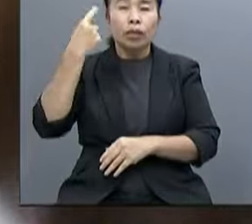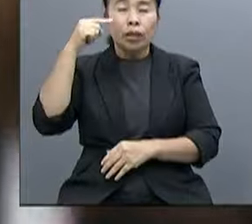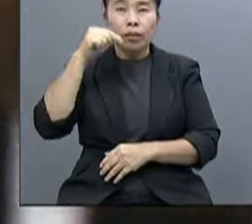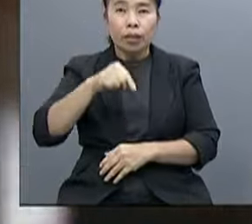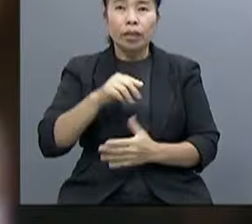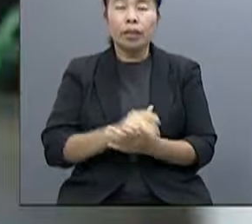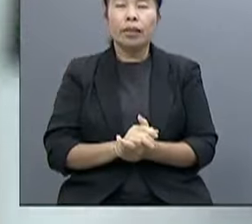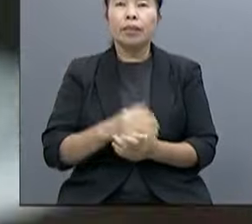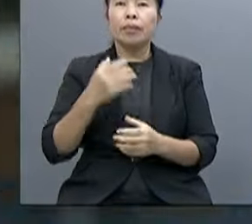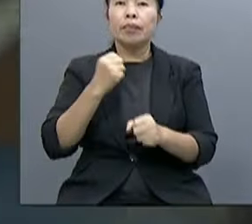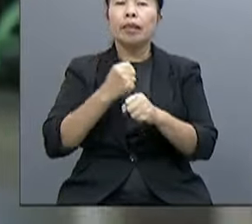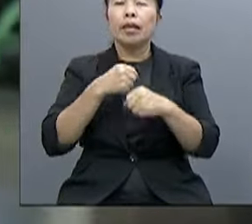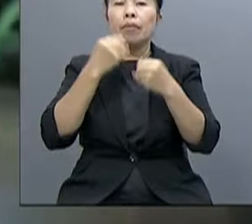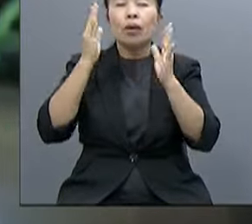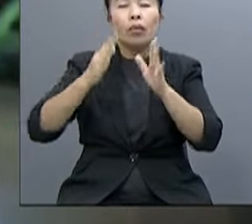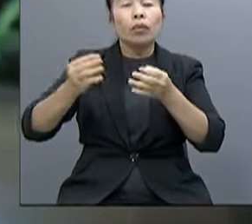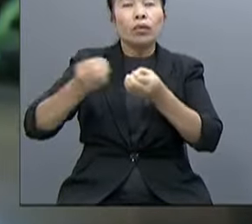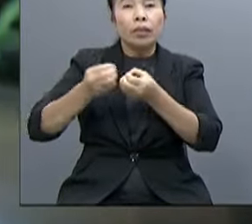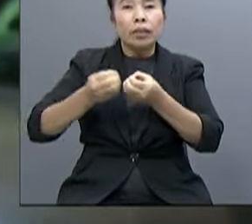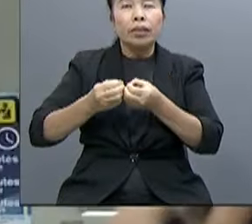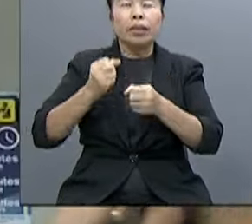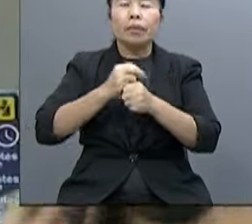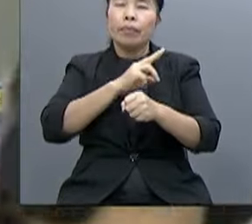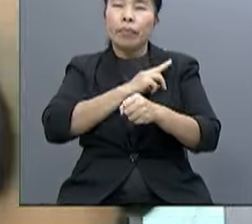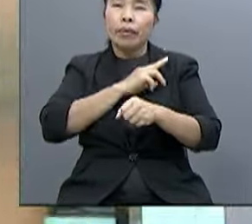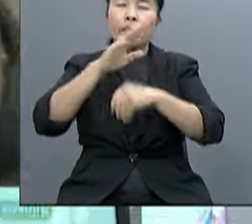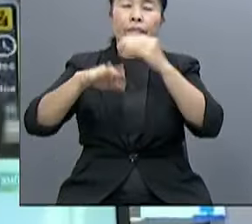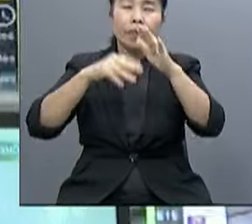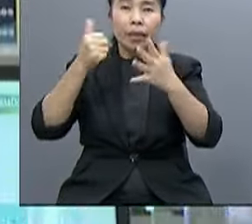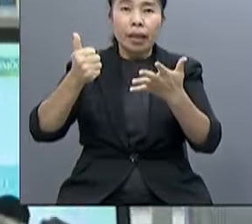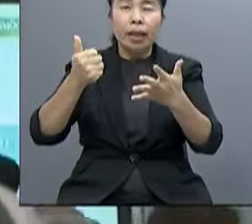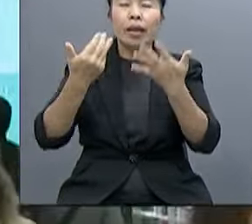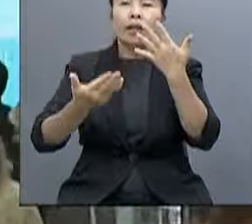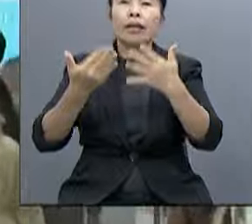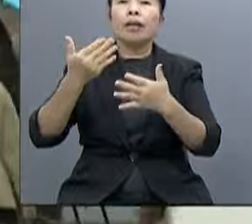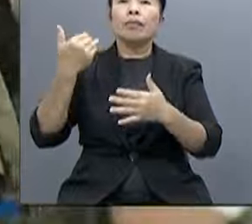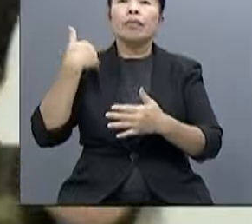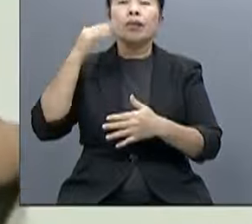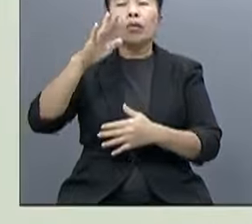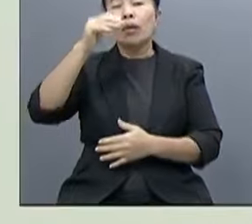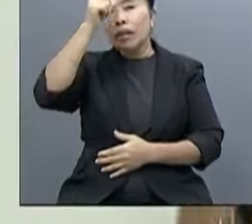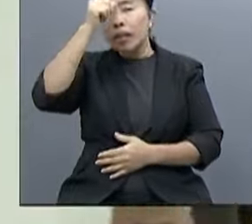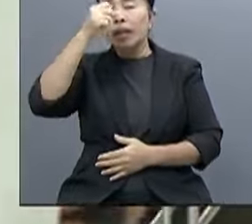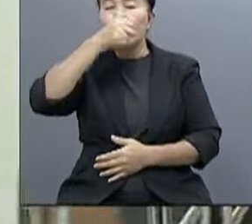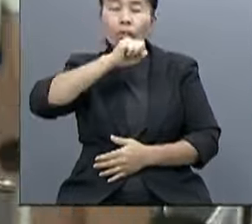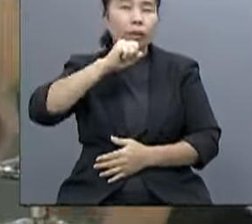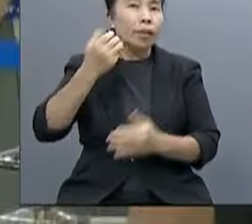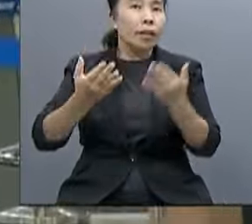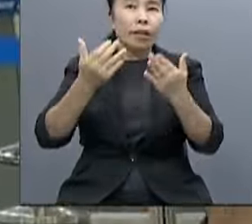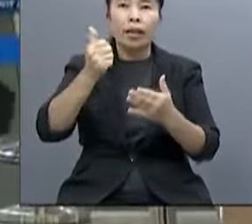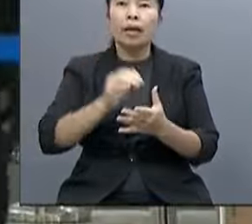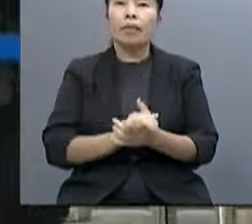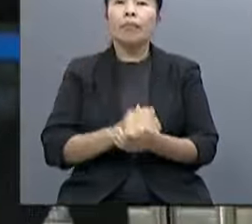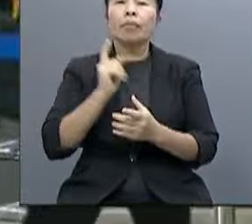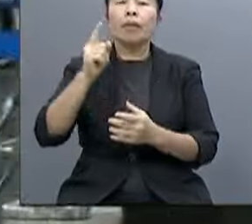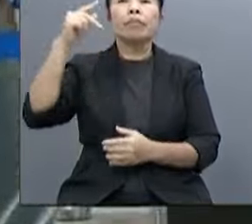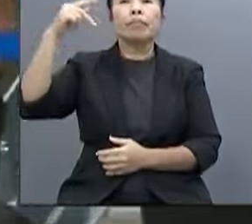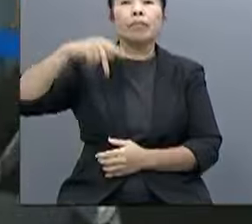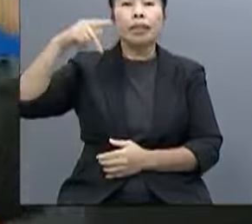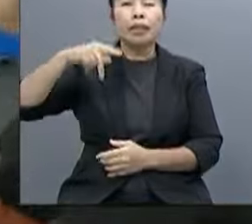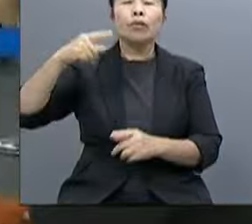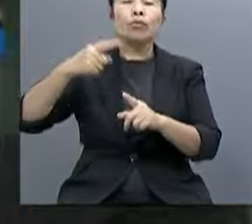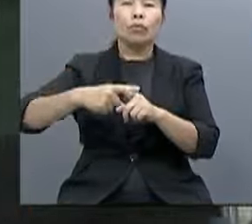ที่ยวให้กับผู้ถือหนังสือเดินทางหรือว่าเอกสารใช้แทนหนังสือเดินทางสัญชาติอินเดียและไต้หวันค่ะซึ่งก็เป็นกรณีพิเศษและเป็นการชั่วค